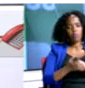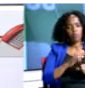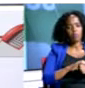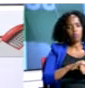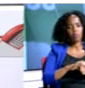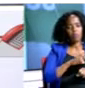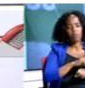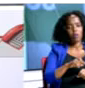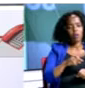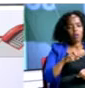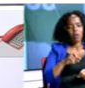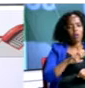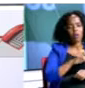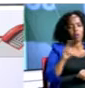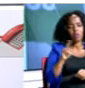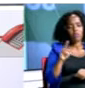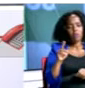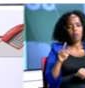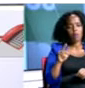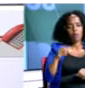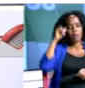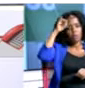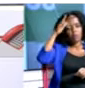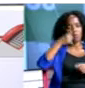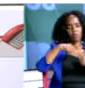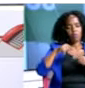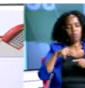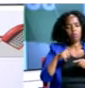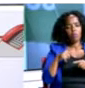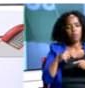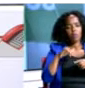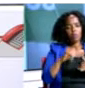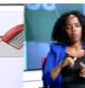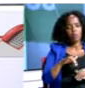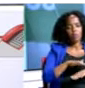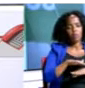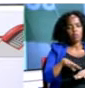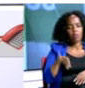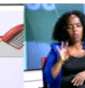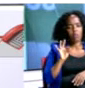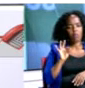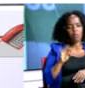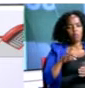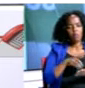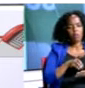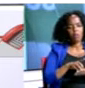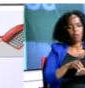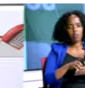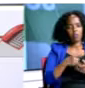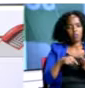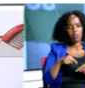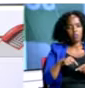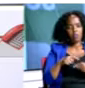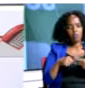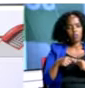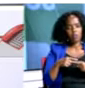kamisa. Nanti cuma kalau tidak ni konfirm itu kan, kalau tergame, ini magalah kan. Lepas ni, namun dalam magaru nubrara